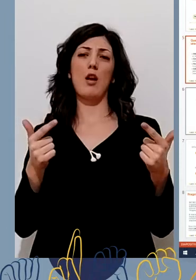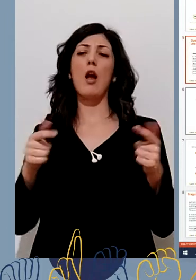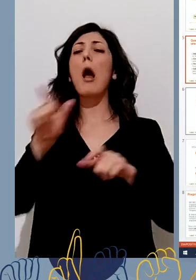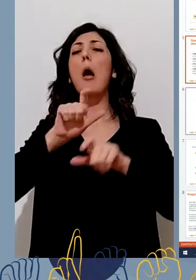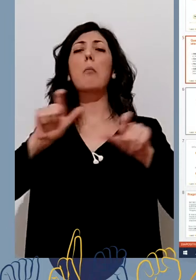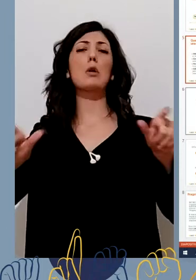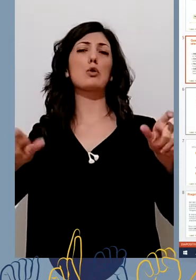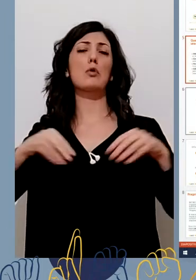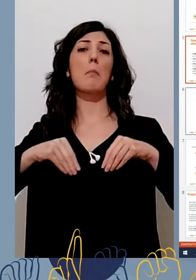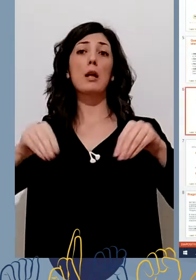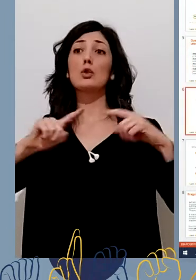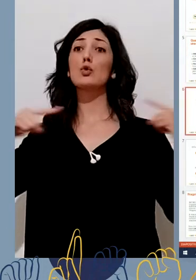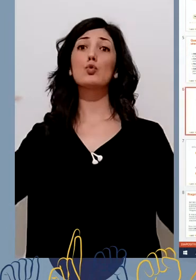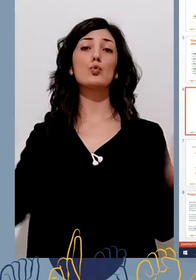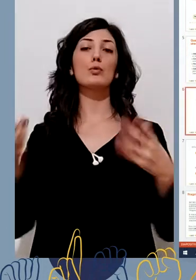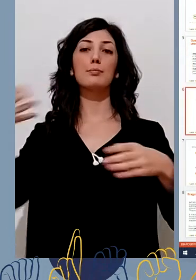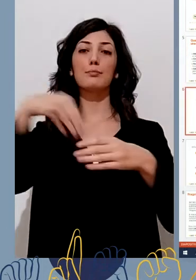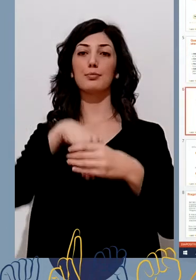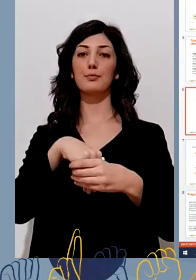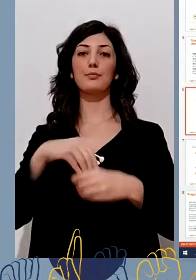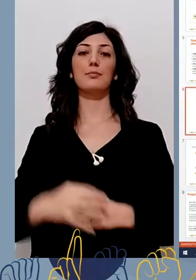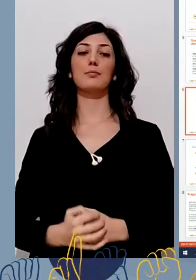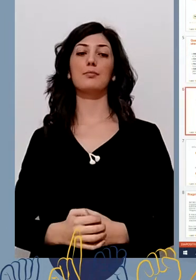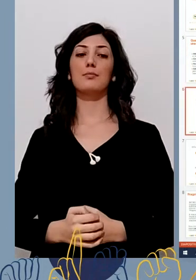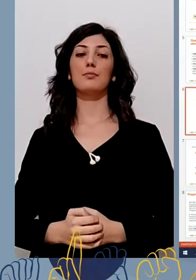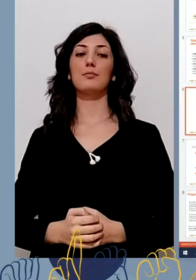partecipanti. Andiamo avanti.